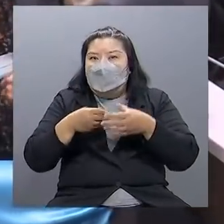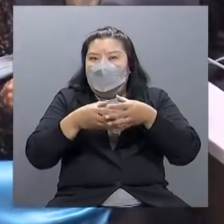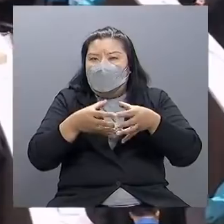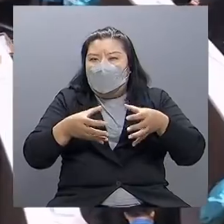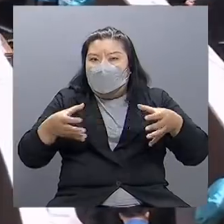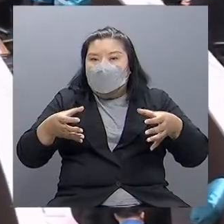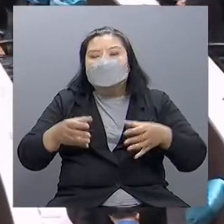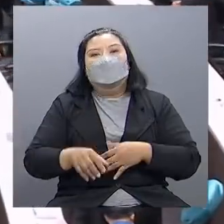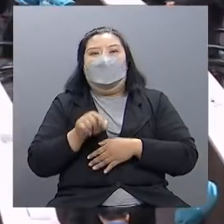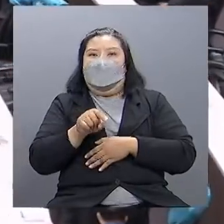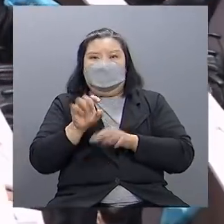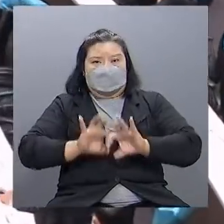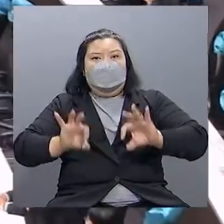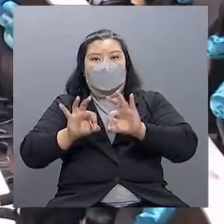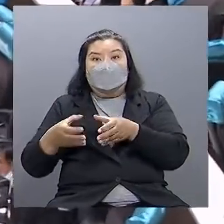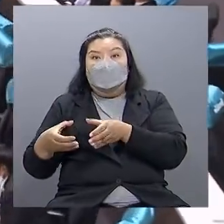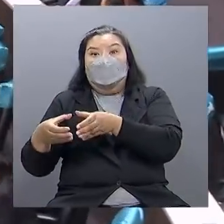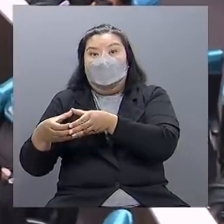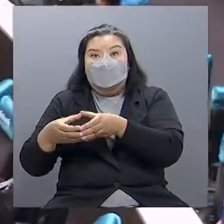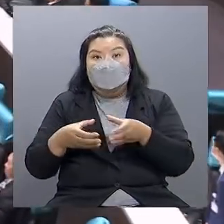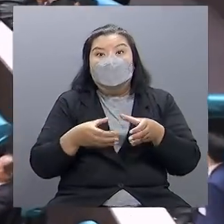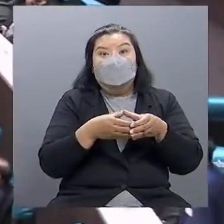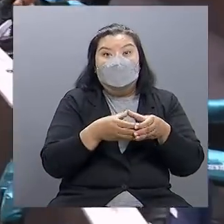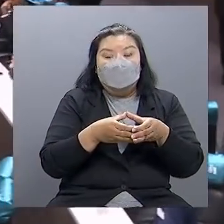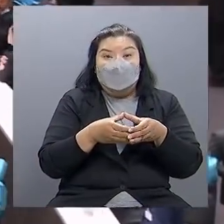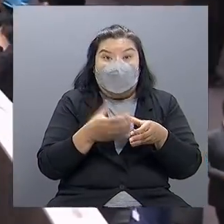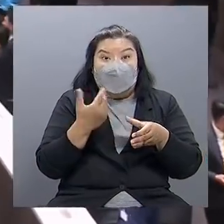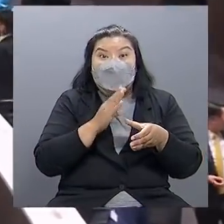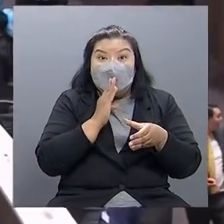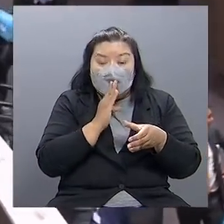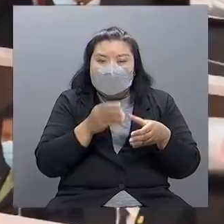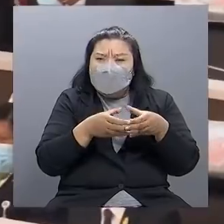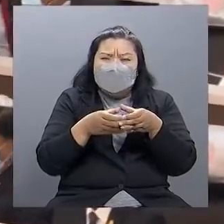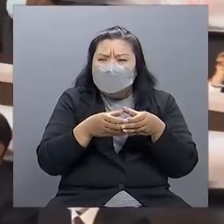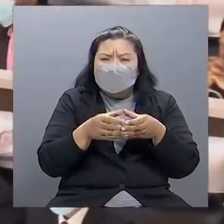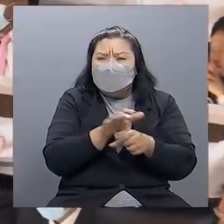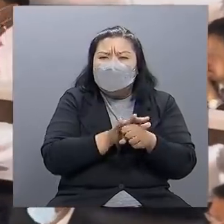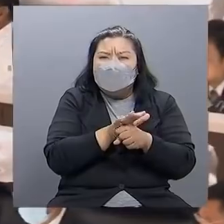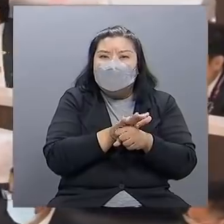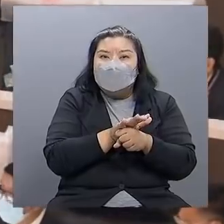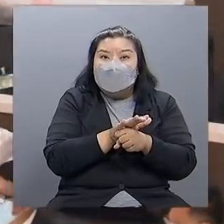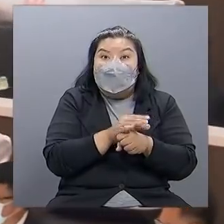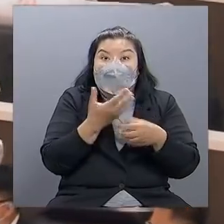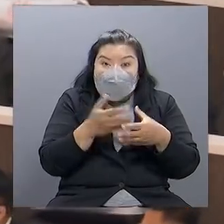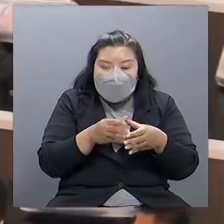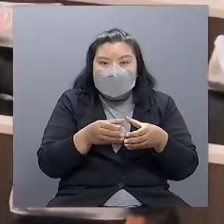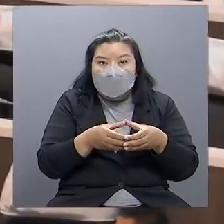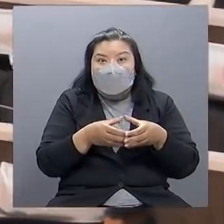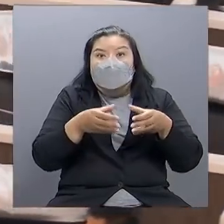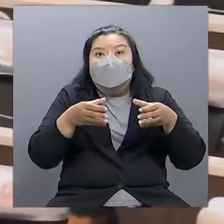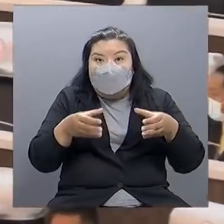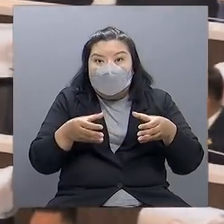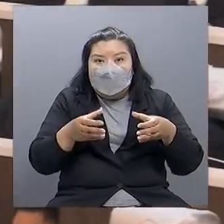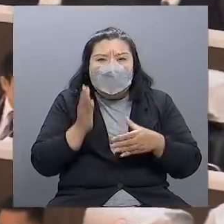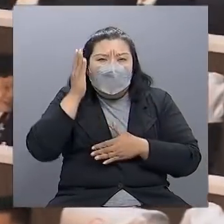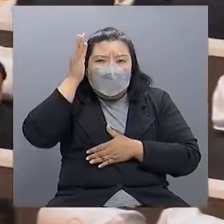แปรสำคัญที่ก้าวกระโดดจากเพราะการเมืองขนาดกลางถูกเพราะการเมืองขนาดใหญ่และตามเป้าหมายใหญ่คือการเป็น